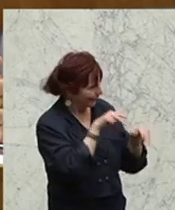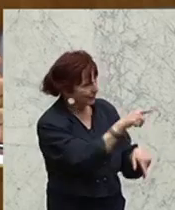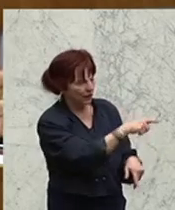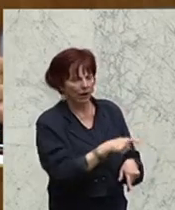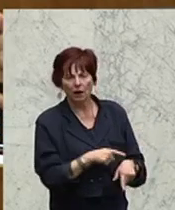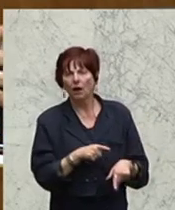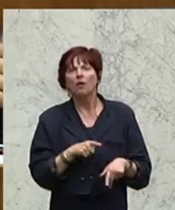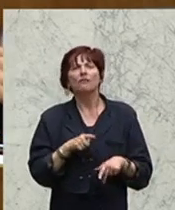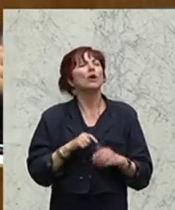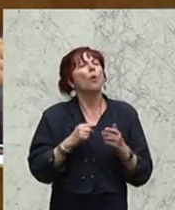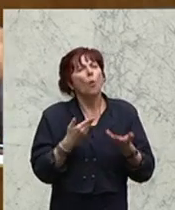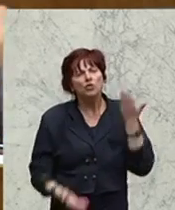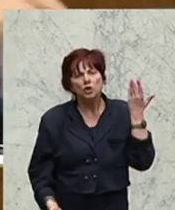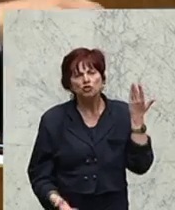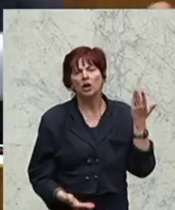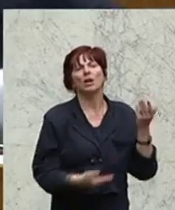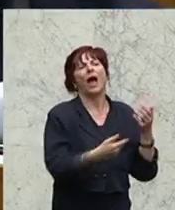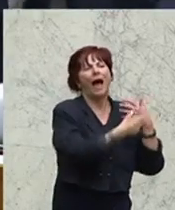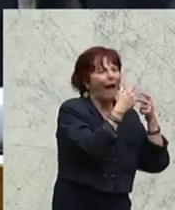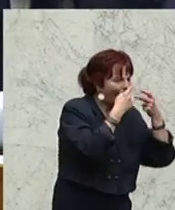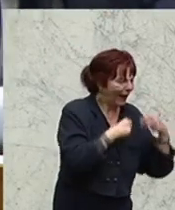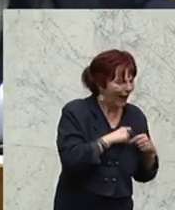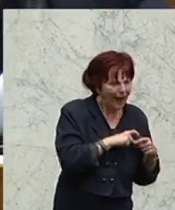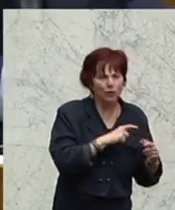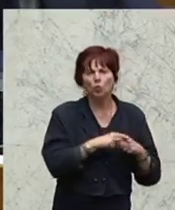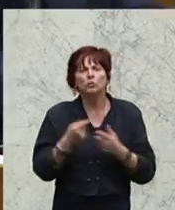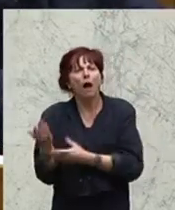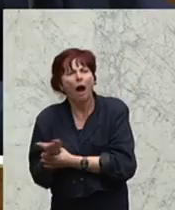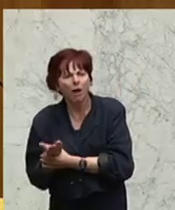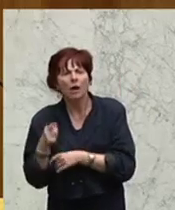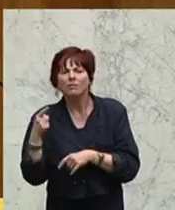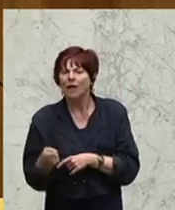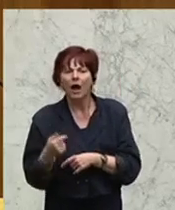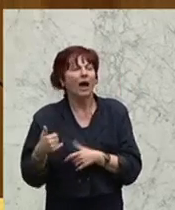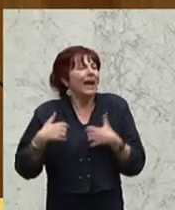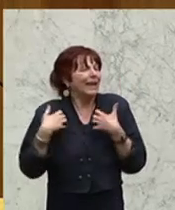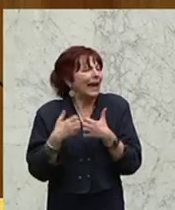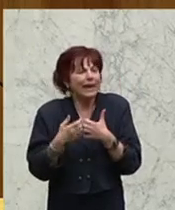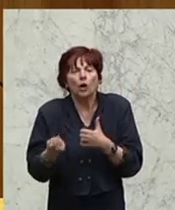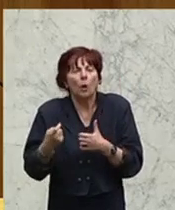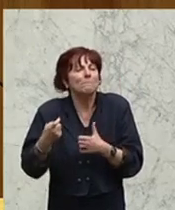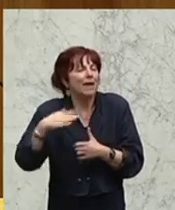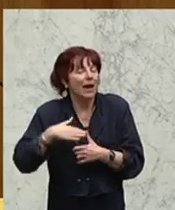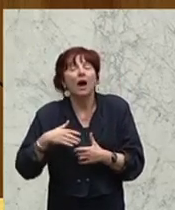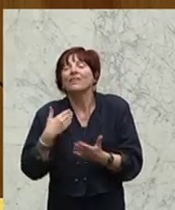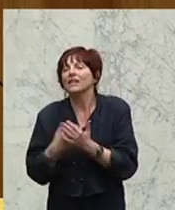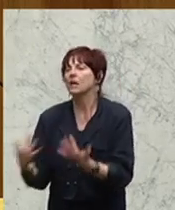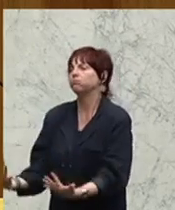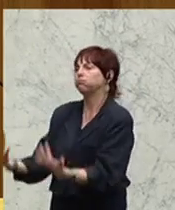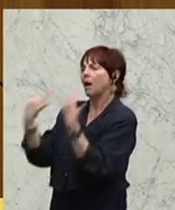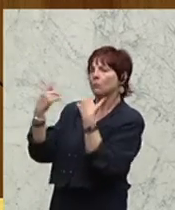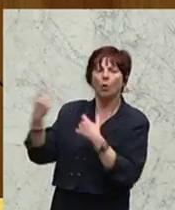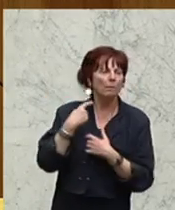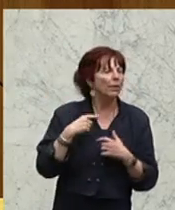hoch ist und vor allem solange die Kriege und die Konflikte zunehmen an der europäischen Außengrenze, werden sie kommen zu Millionen.